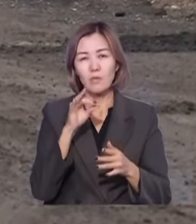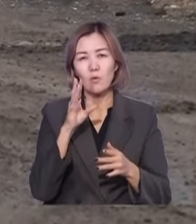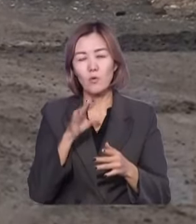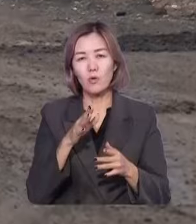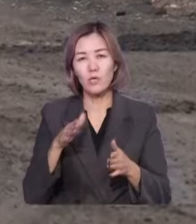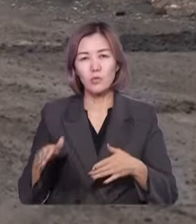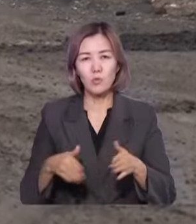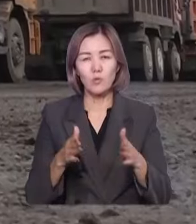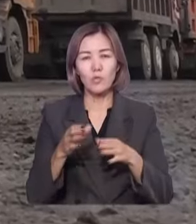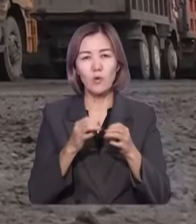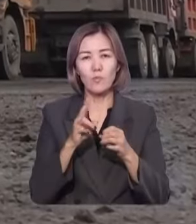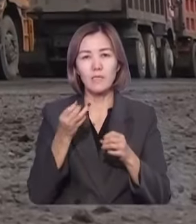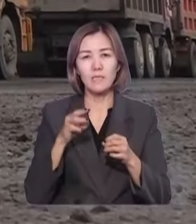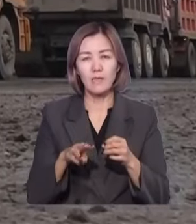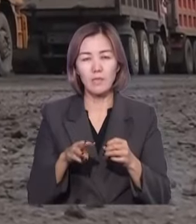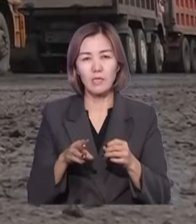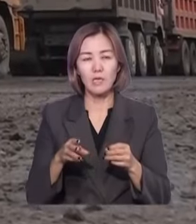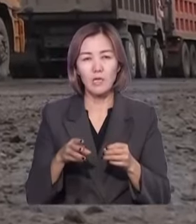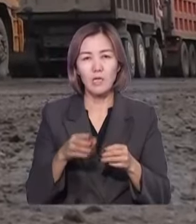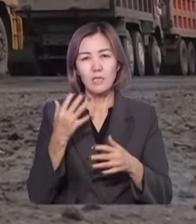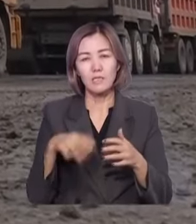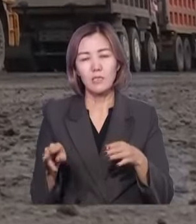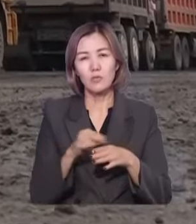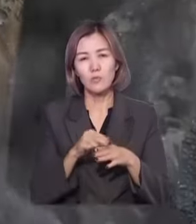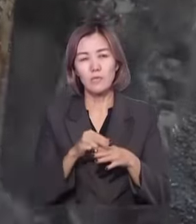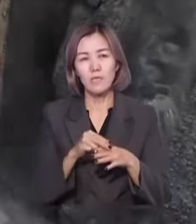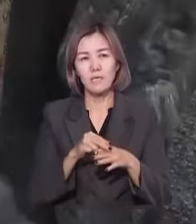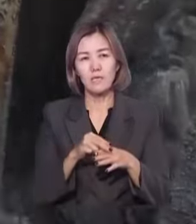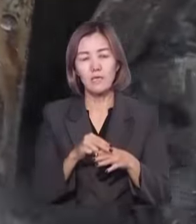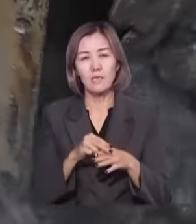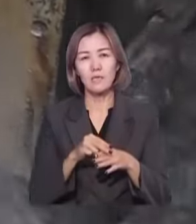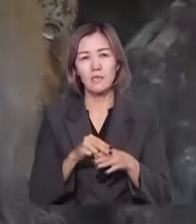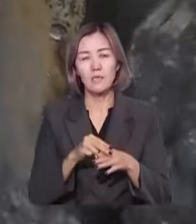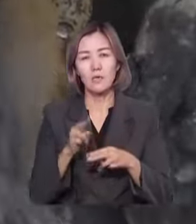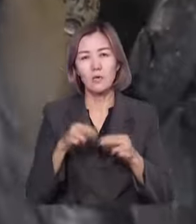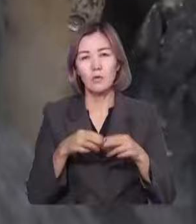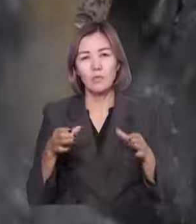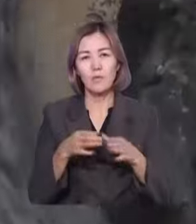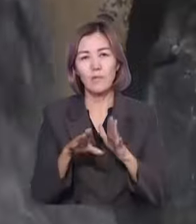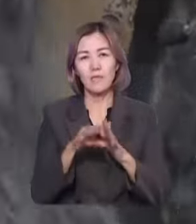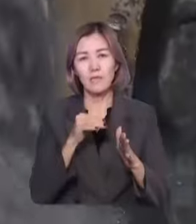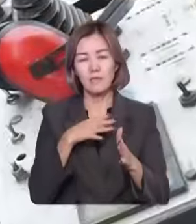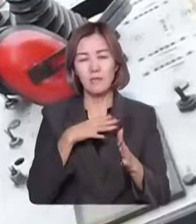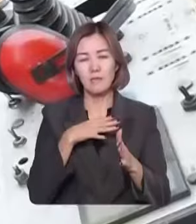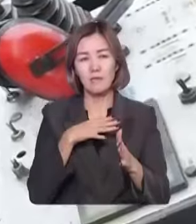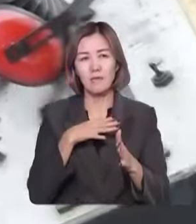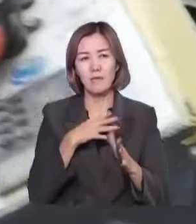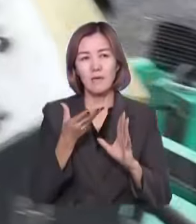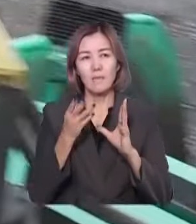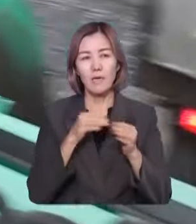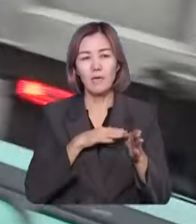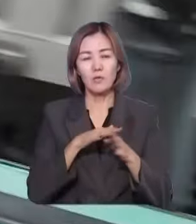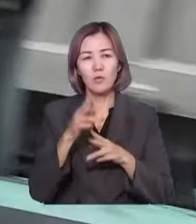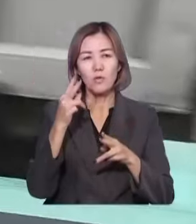трассасына шығатын 15 шақырым автожолдың орташа жөндеу жұмыстарына мердігер анықталды. Биыл басталады. Барлық нысандардың толық